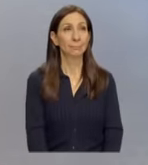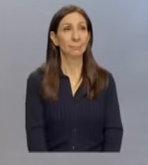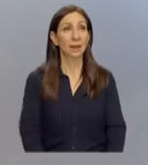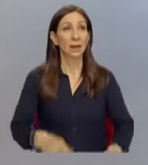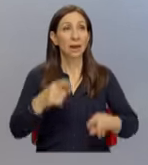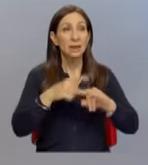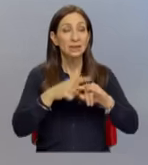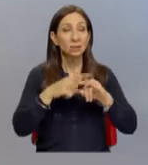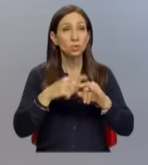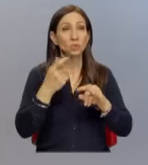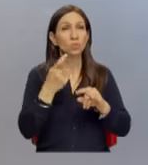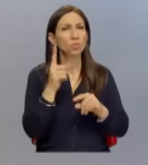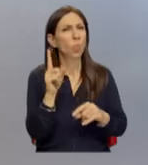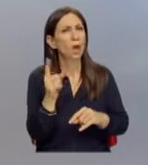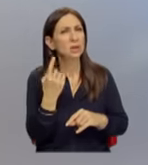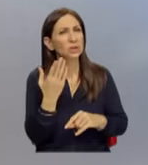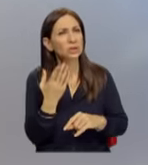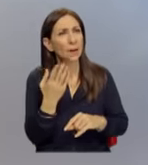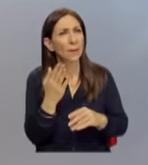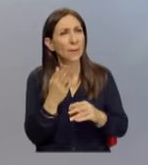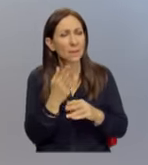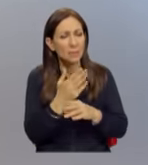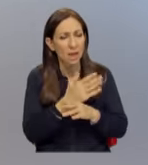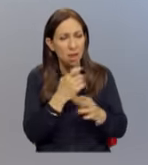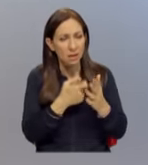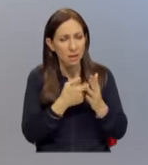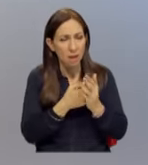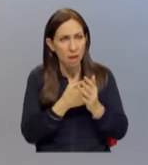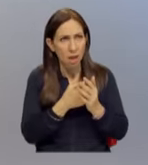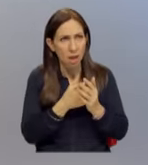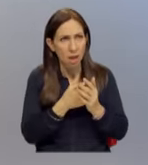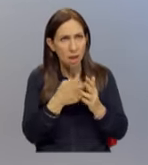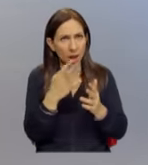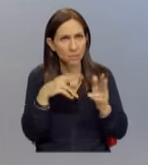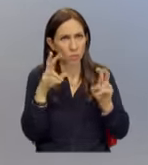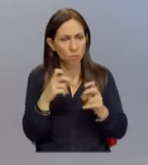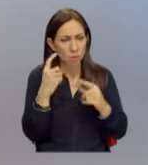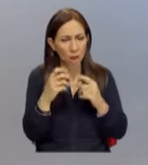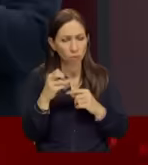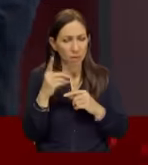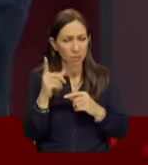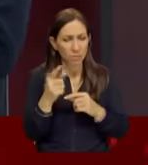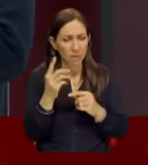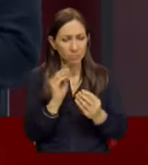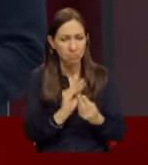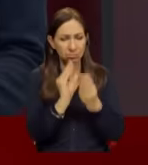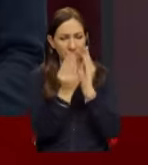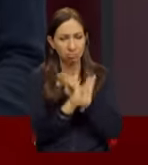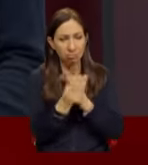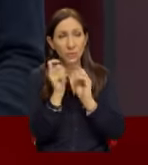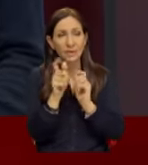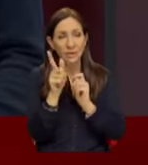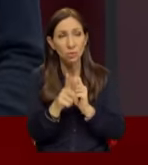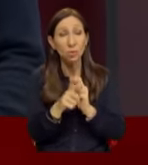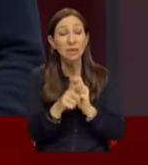Hasan Hüseyin bak, Uzun. Bu çok enteresan. Yani memleket adına bence hepimizin düşünmesi, Erdoğancıların da bence empati yapması gereken bir